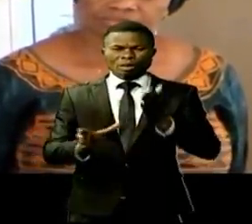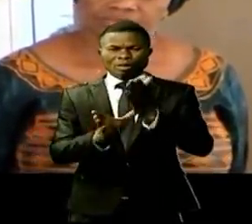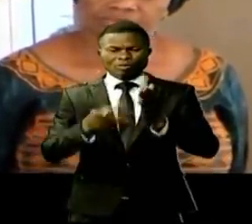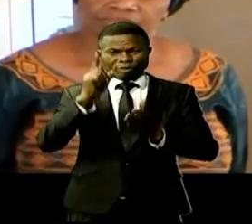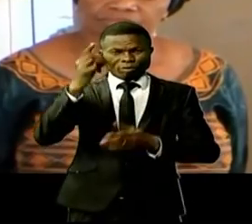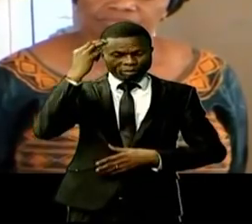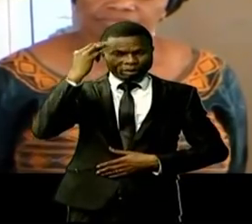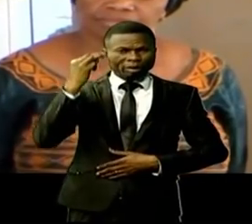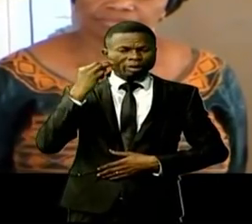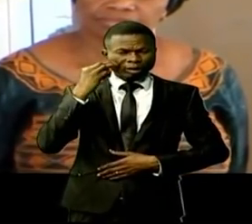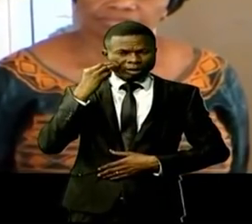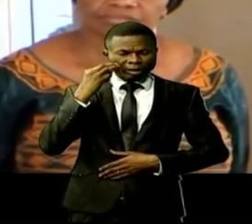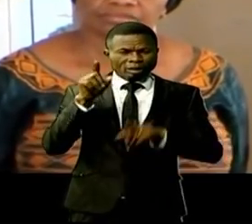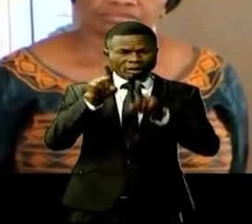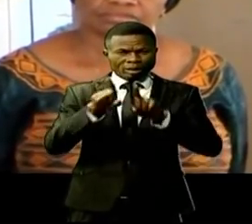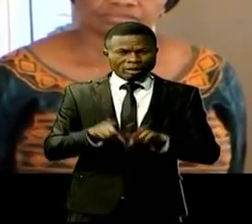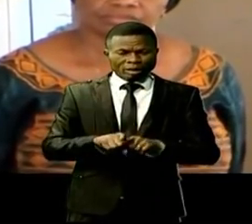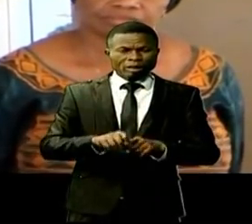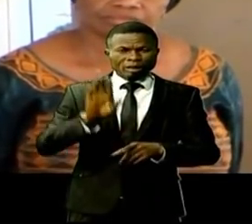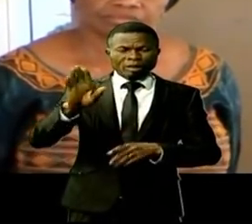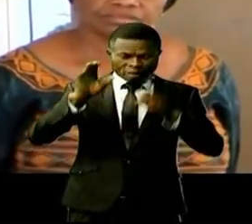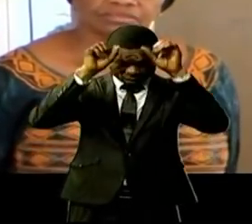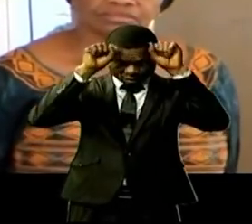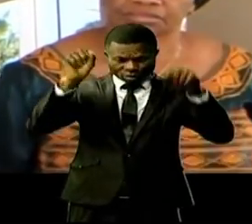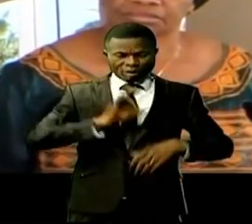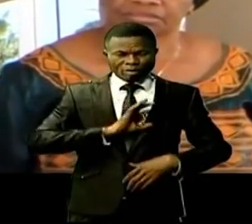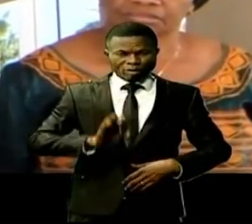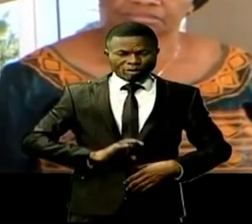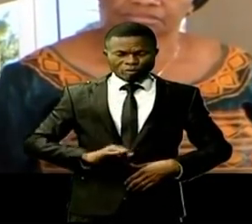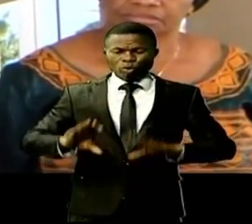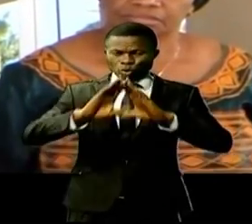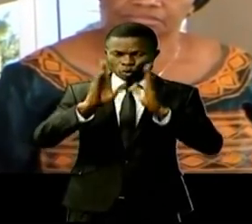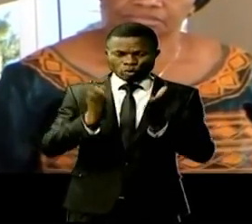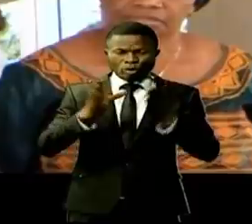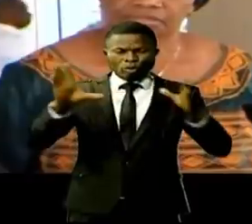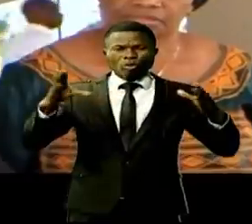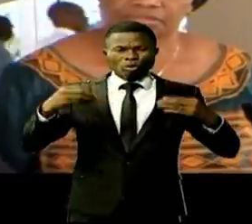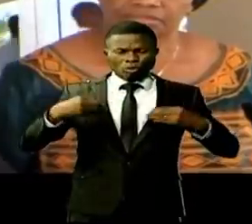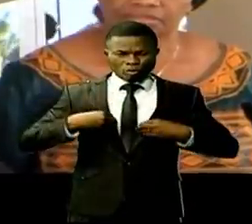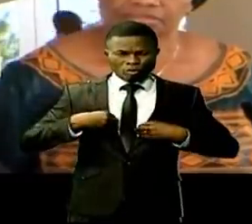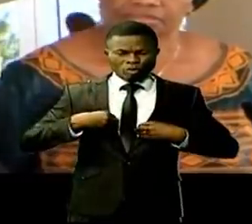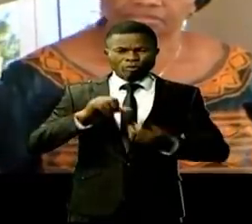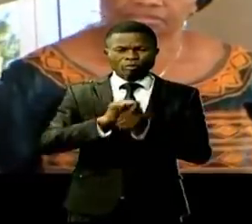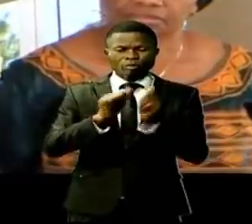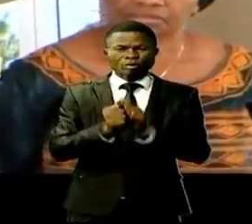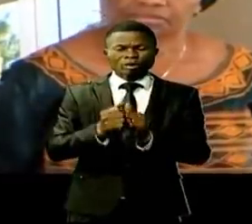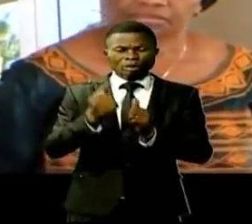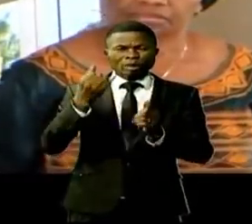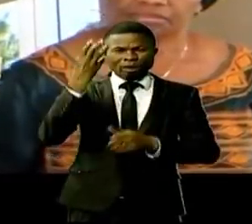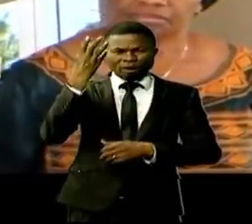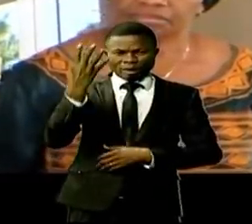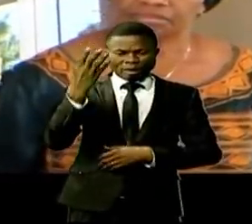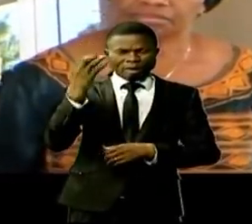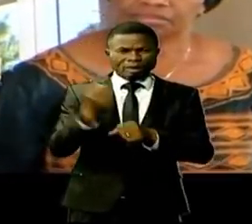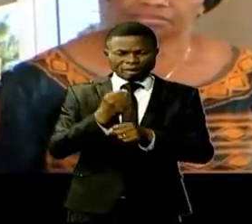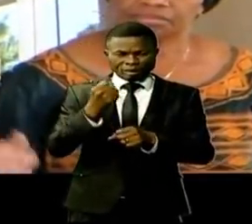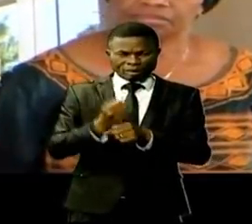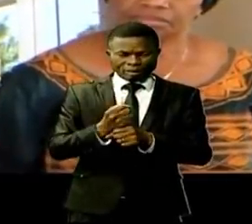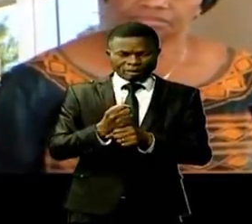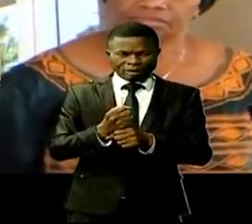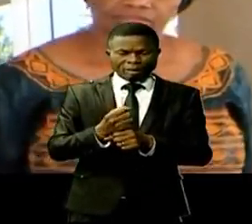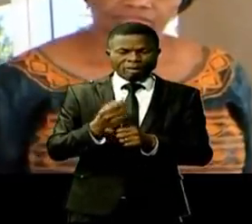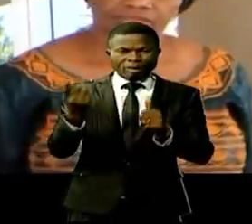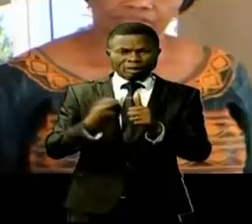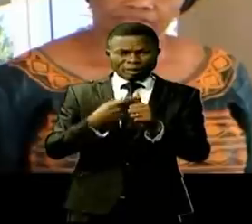ministre et tout à l'heure avec son excellence le président, nous nous sommes mis d'accord sur quatre axes d'intervention. Le premier